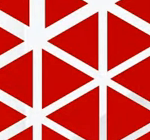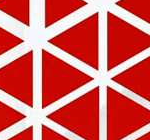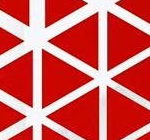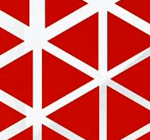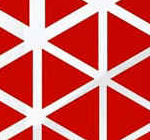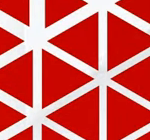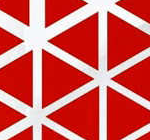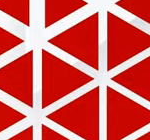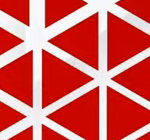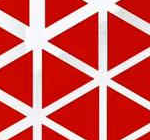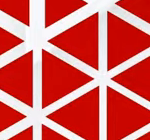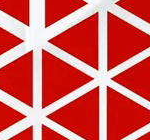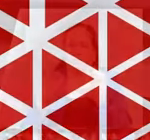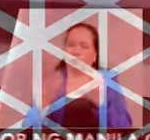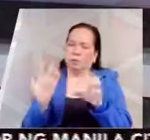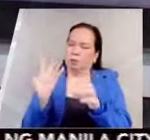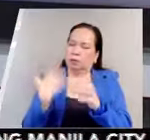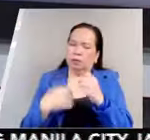sa taon.